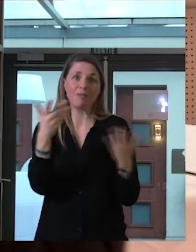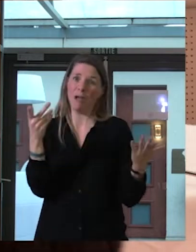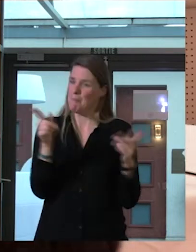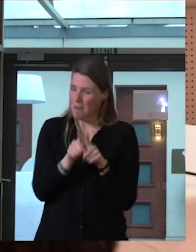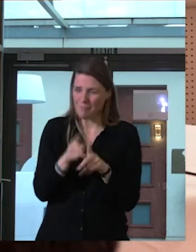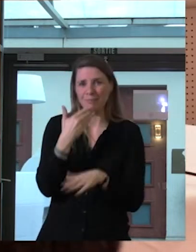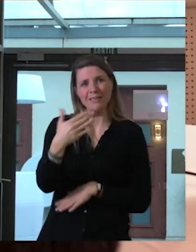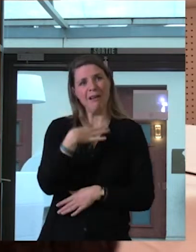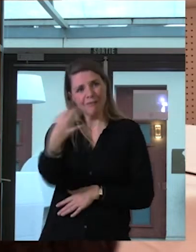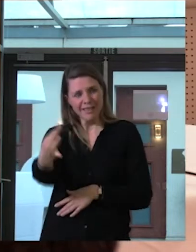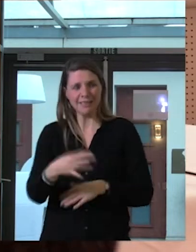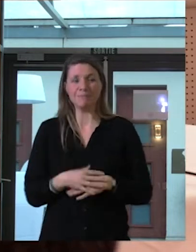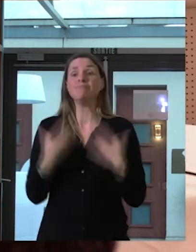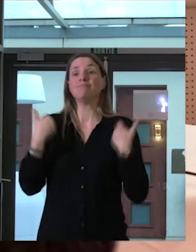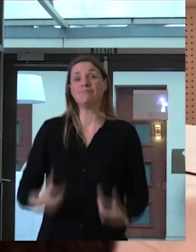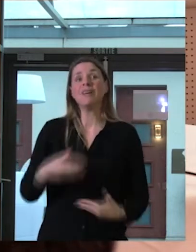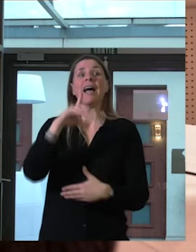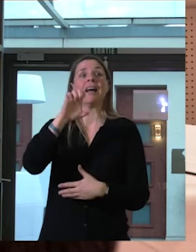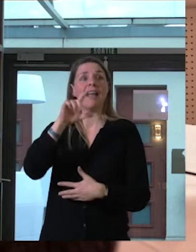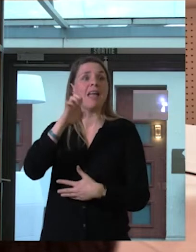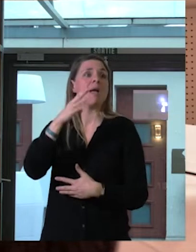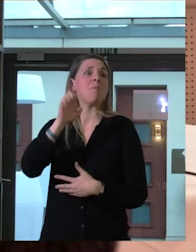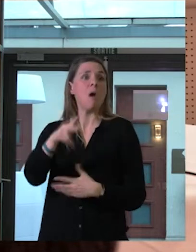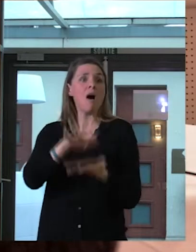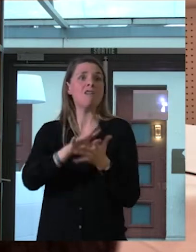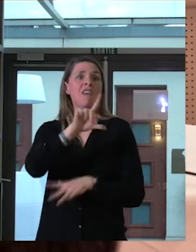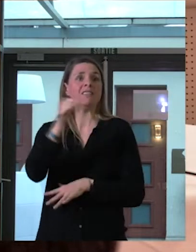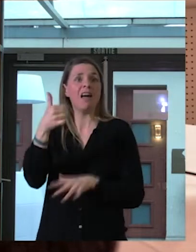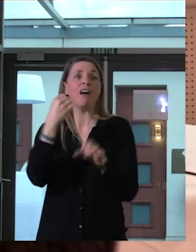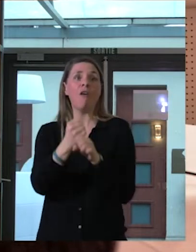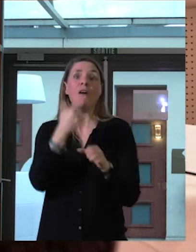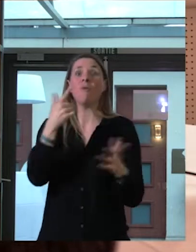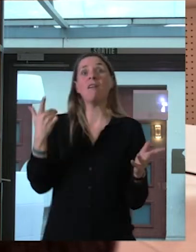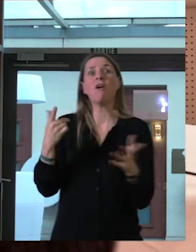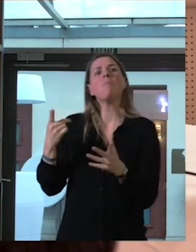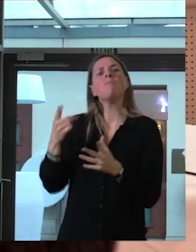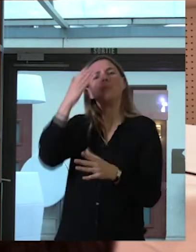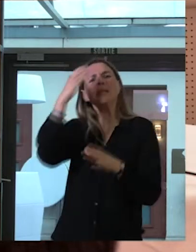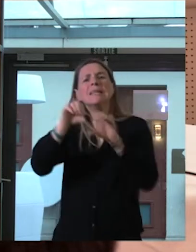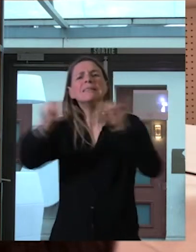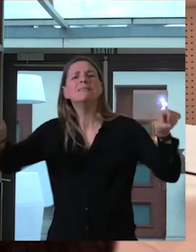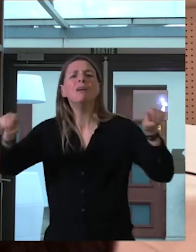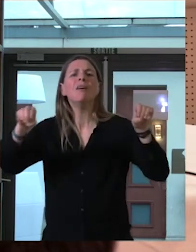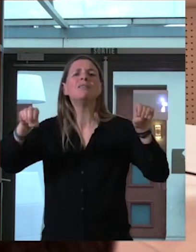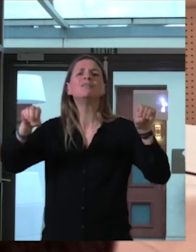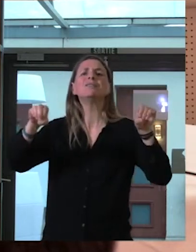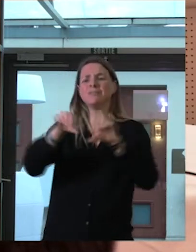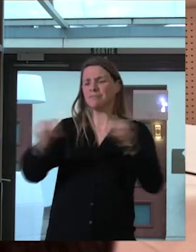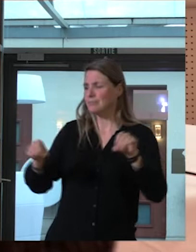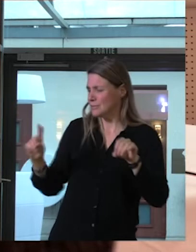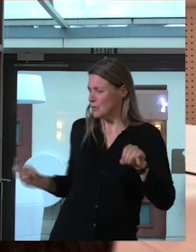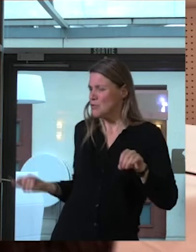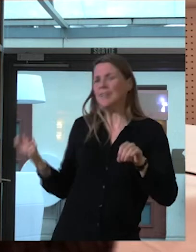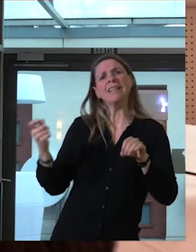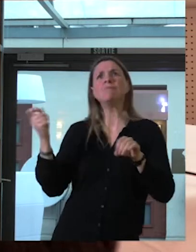l'invitation. Donc je m'appelle Clément Buzine, j'ai 21 ans et je fais du twirling bâton. Donc pour ceux qui ne connaissent pas, c'est un mélange de gym et de danse